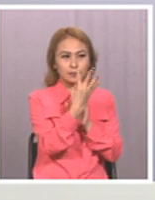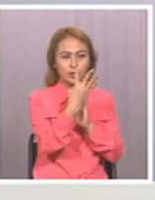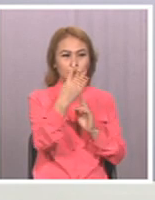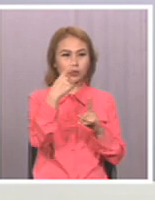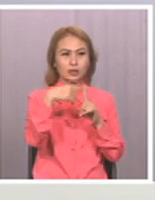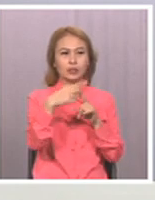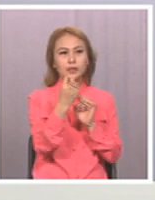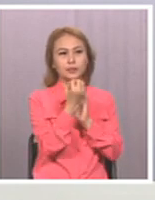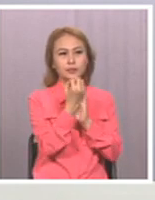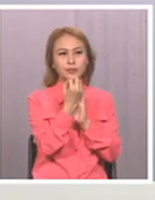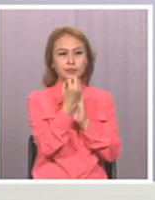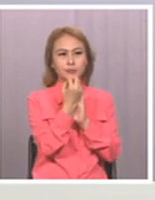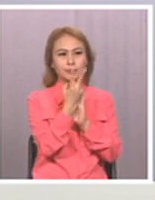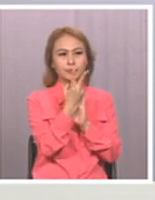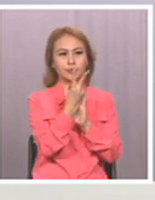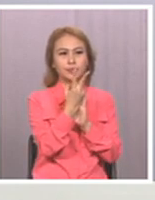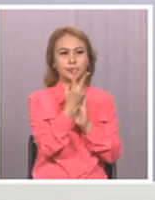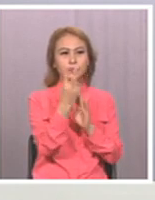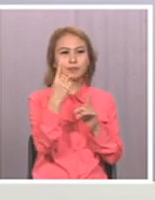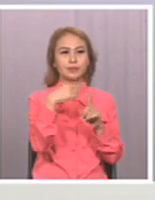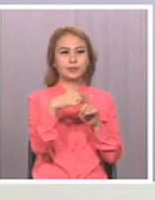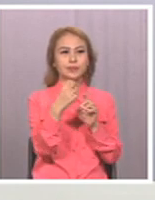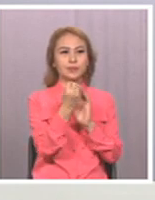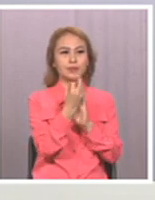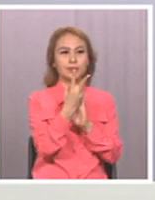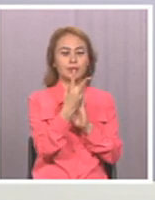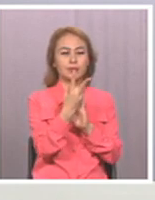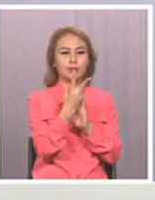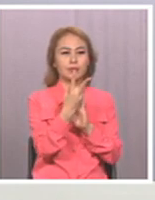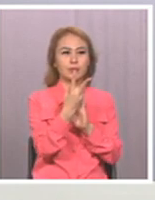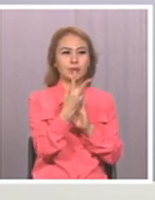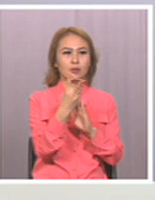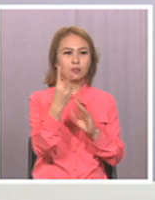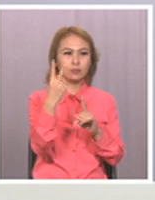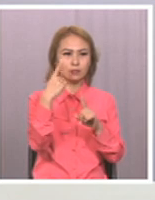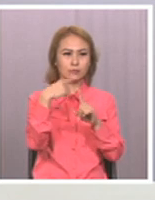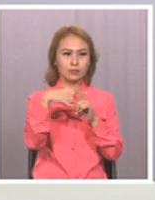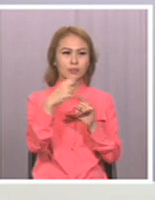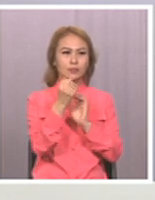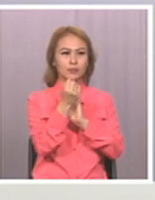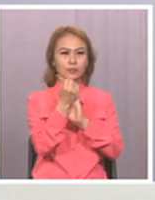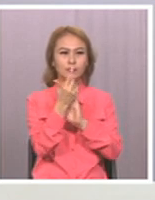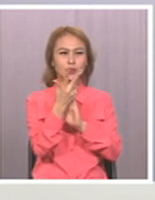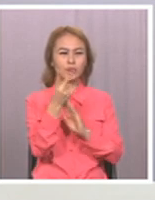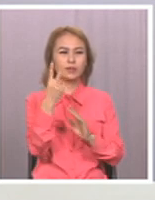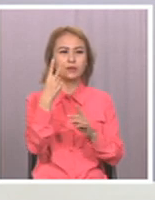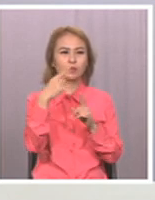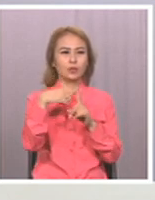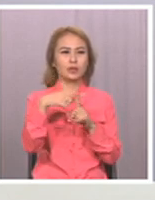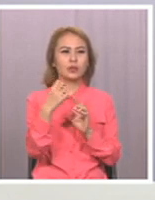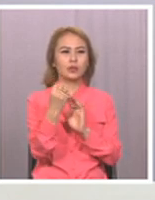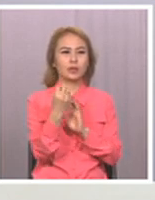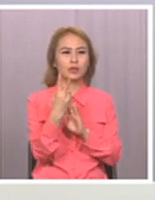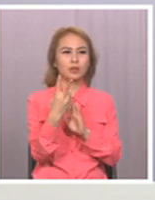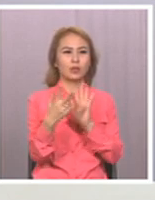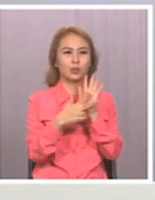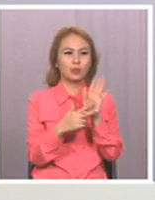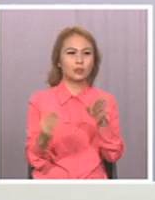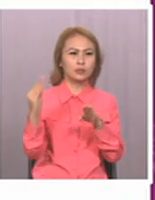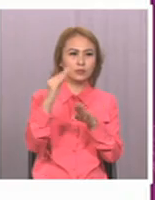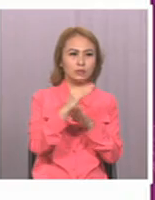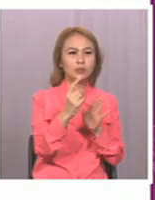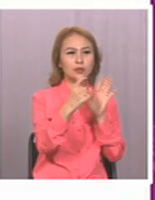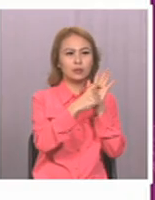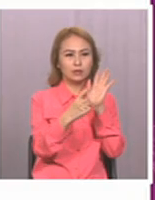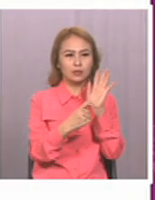жерде 8 ұпай саны берілген екен, яғни осы ұпайлардың қосындысын 8-ге бөлеміз. Сонда